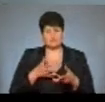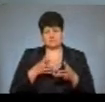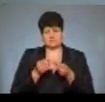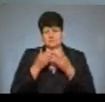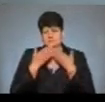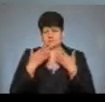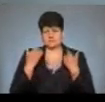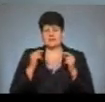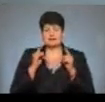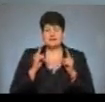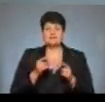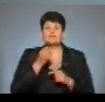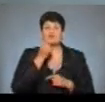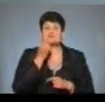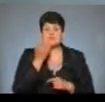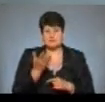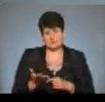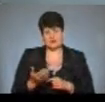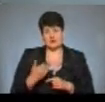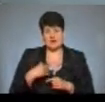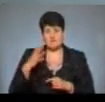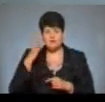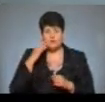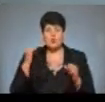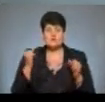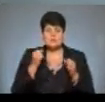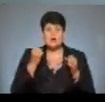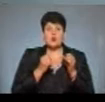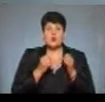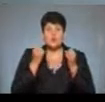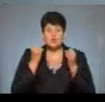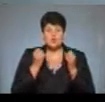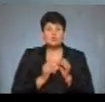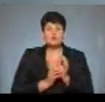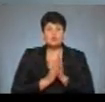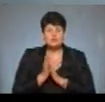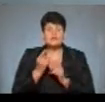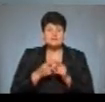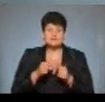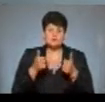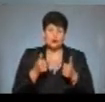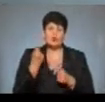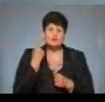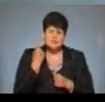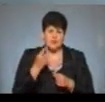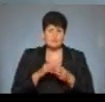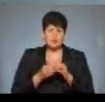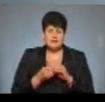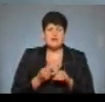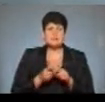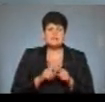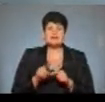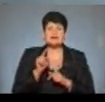таки. Навіть позитивно, я вважаю, що десь по озимих культурах воно досить позитивно впливає. Один недолік – це те,